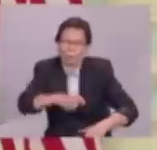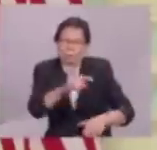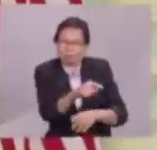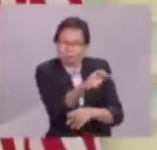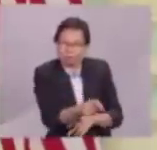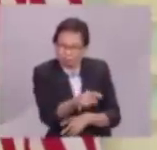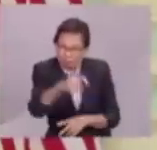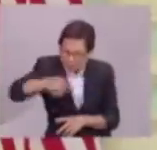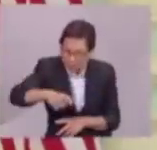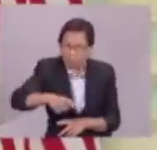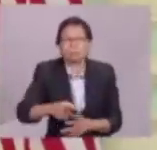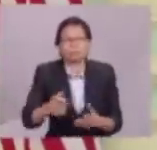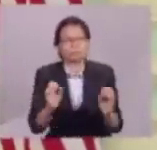Tanpanya,